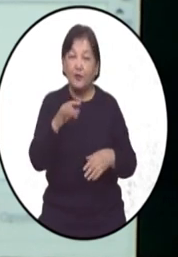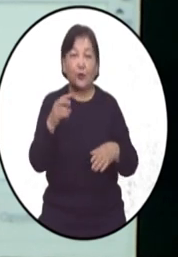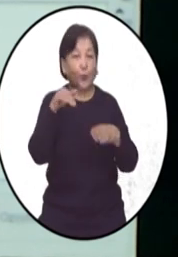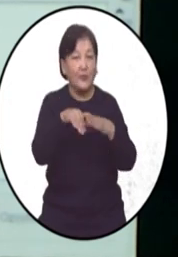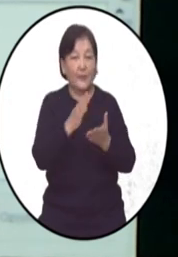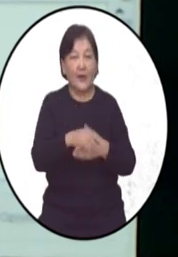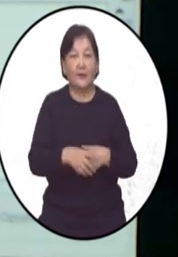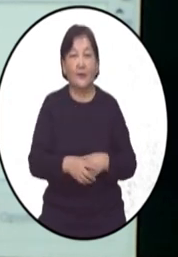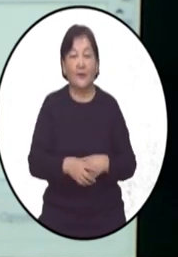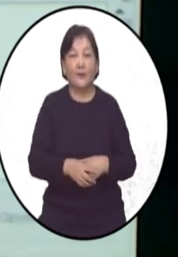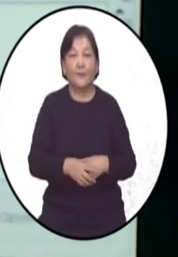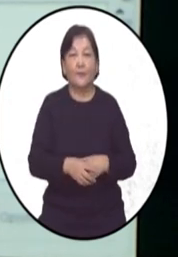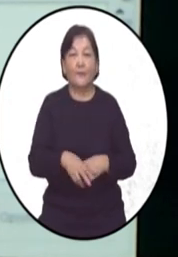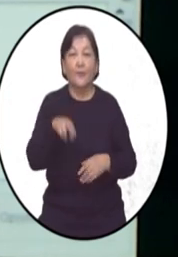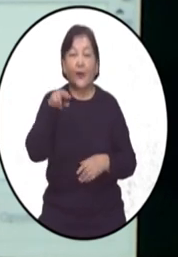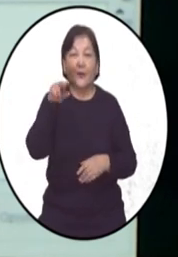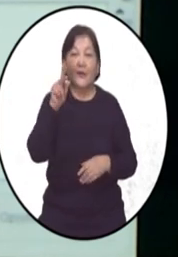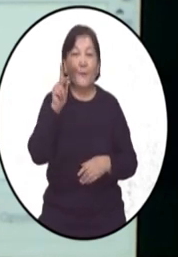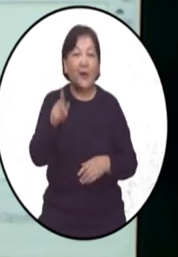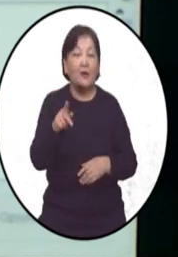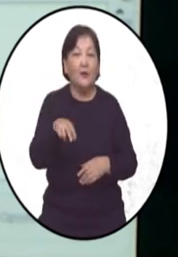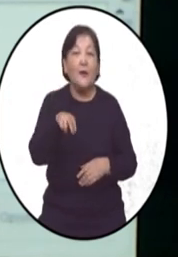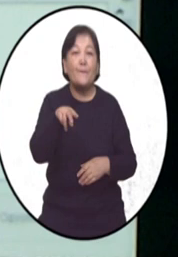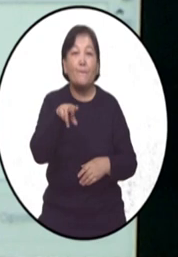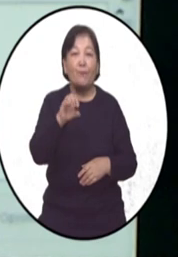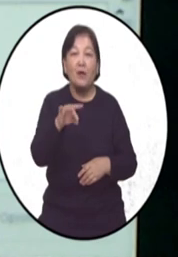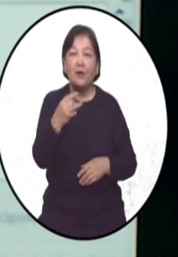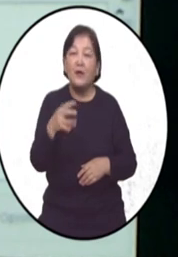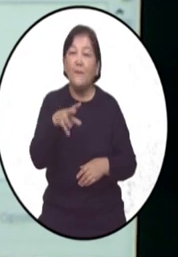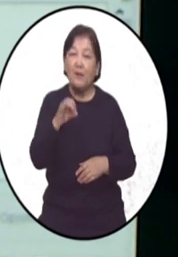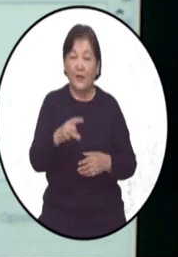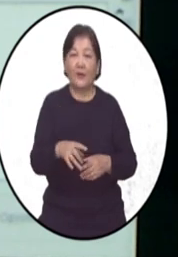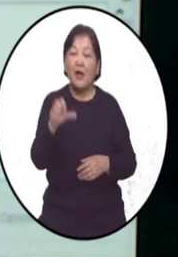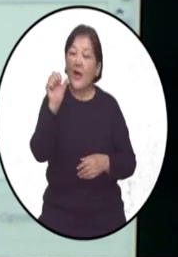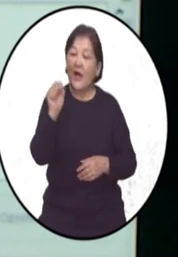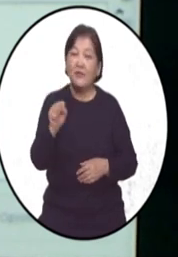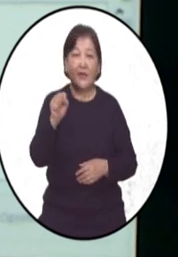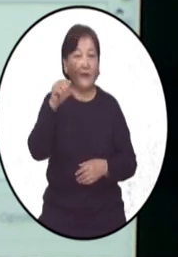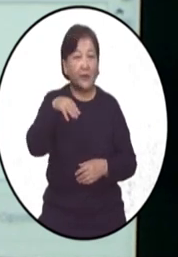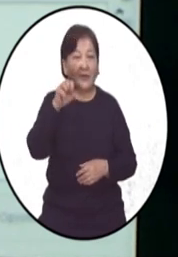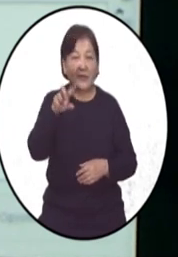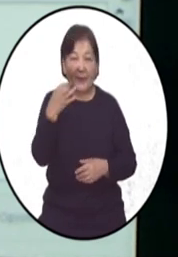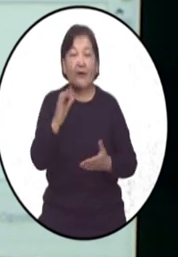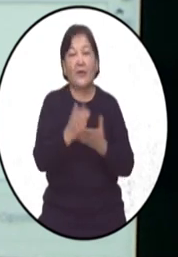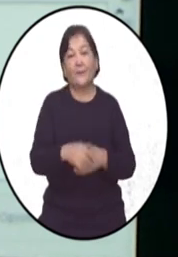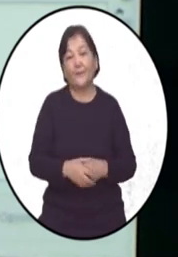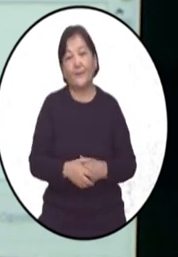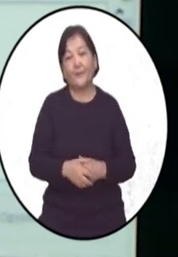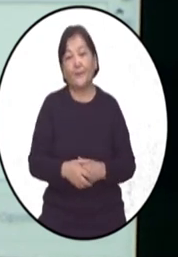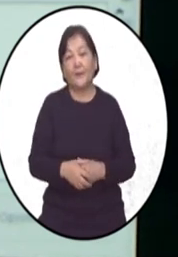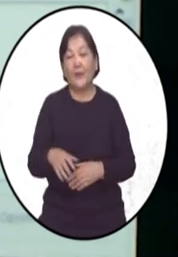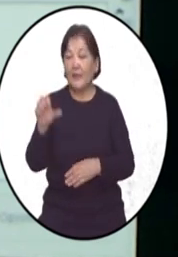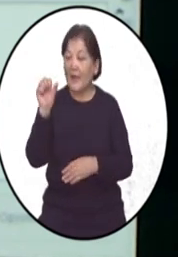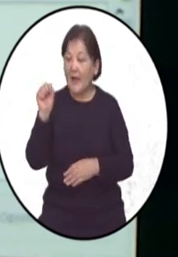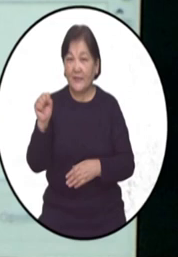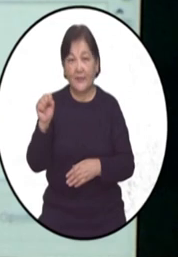За П-гэр бол периметрийг тэмдэглэсэн байна. С-эр бол талбайг тэмдэглэсэн байна. За тэгээ гаралт нь бол периметр болон талбай